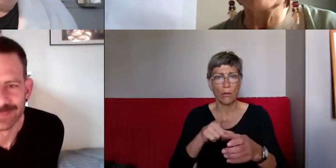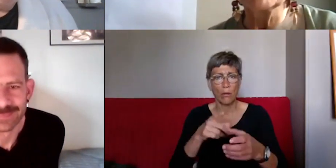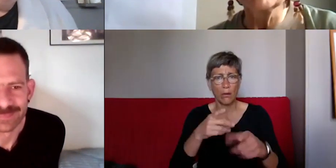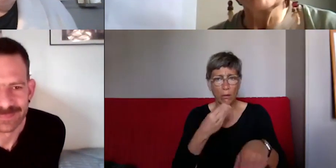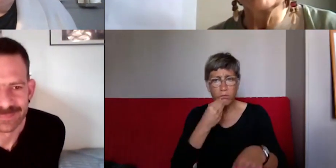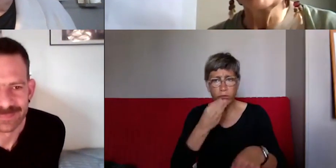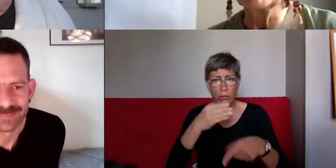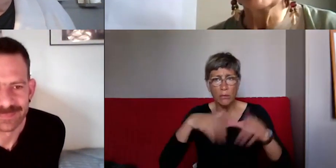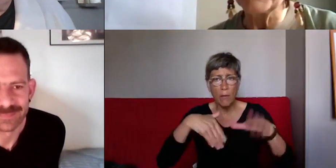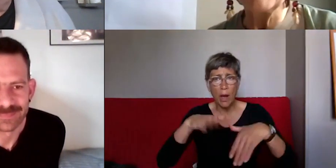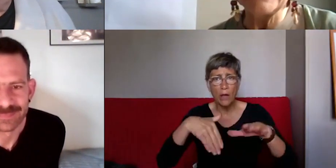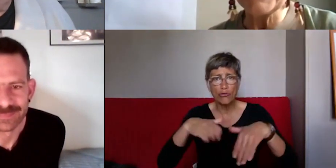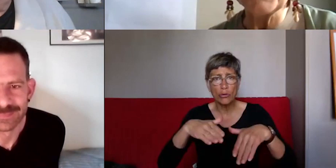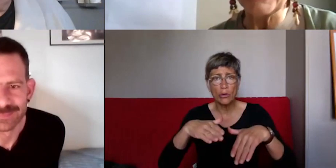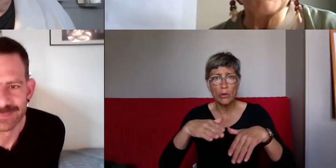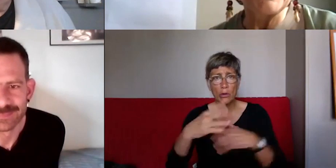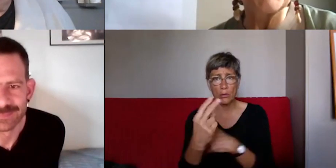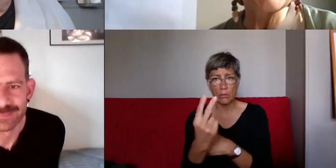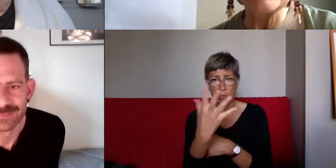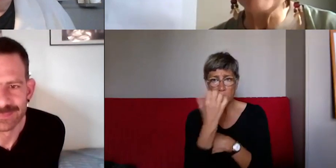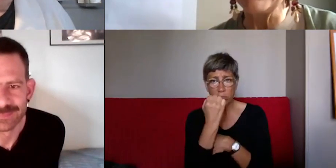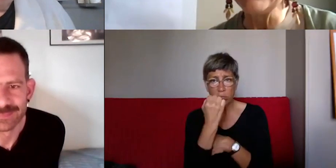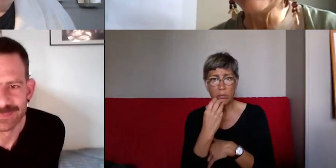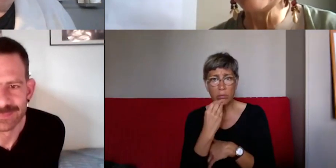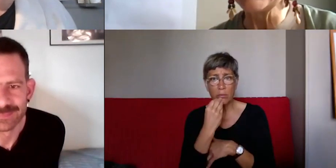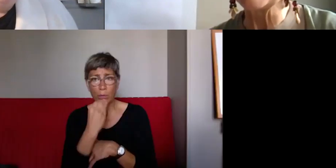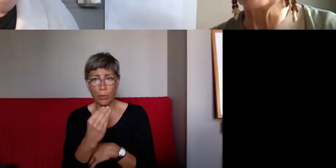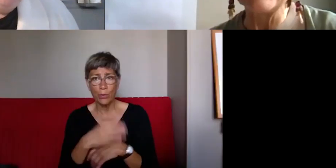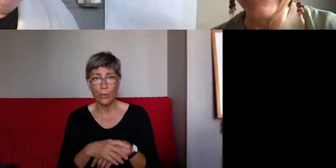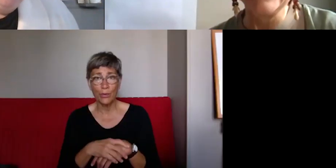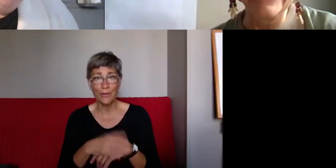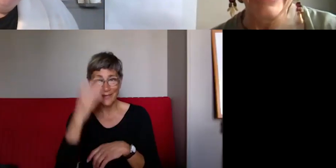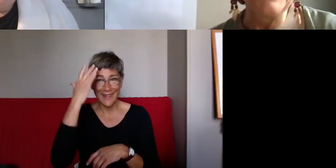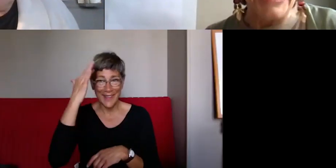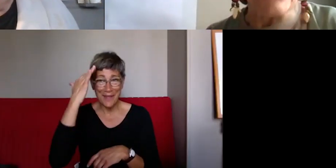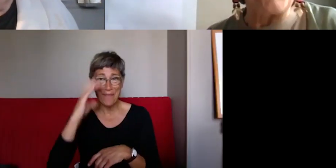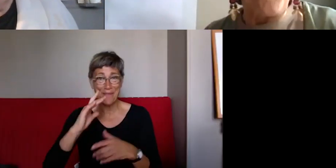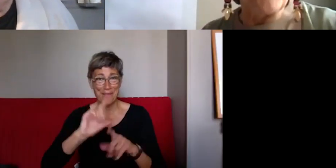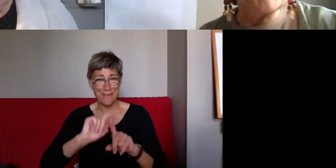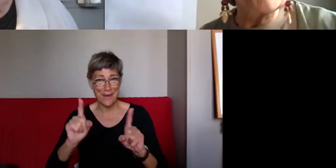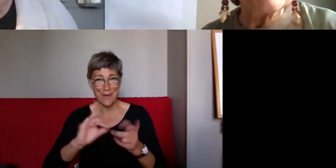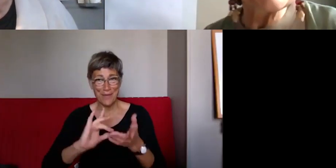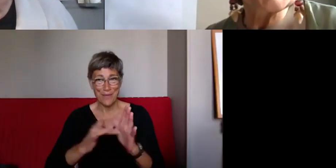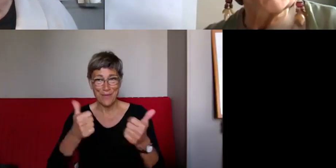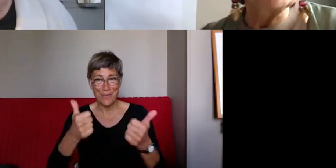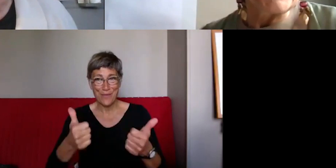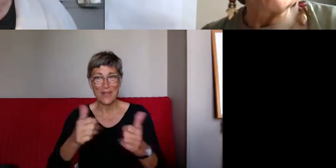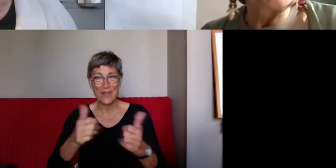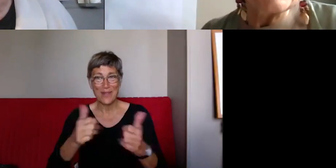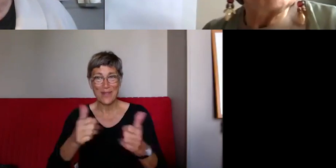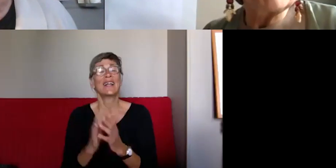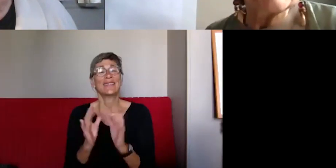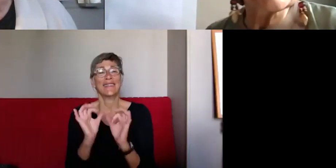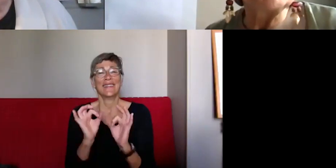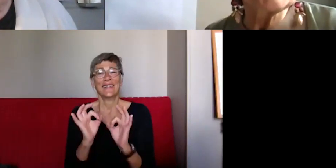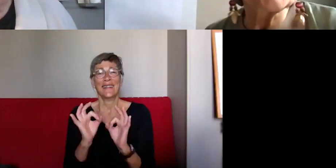nous, hein ? Tu me vois, là ? Ouais, il n'y a aucun problème, ne t'inquiète pas, ne t'inquiète pas. Alors, on me pose la question,